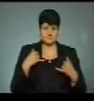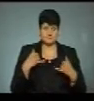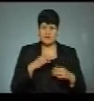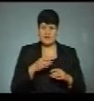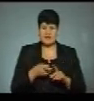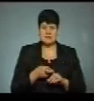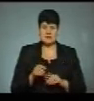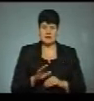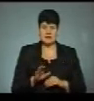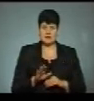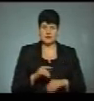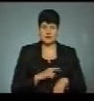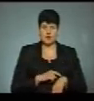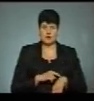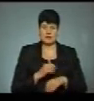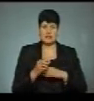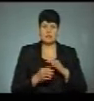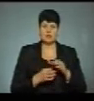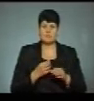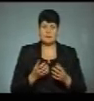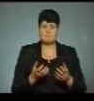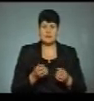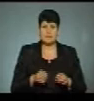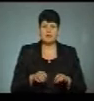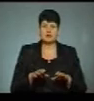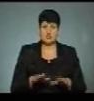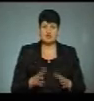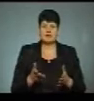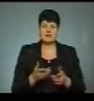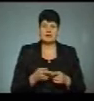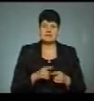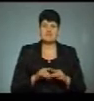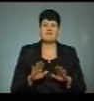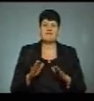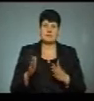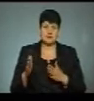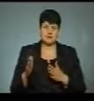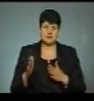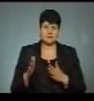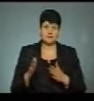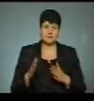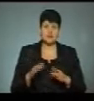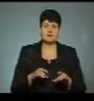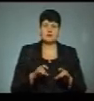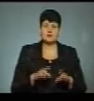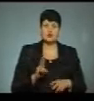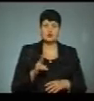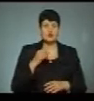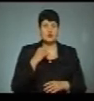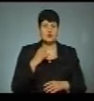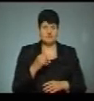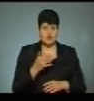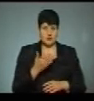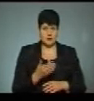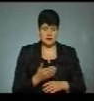незалежно від години доби, приймають рішення, який це є випадок. Визначають, хто дзвонить до